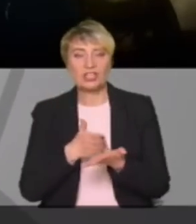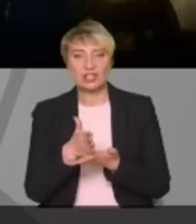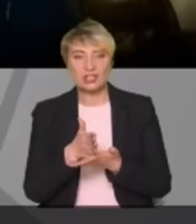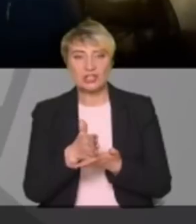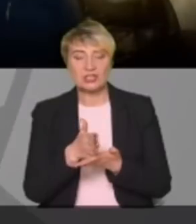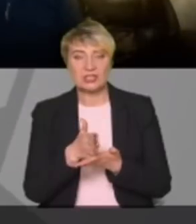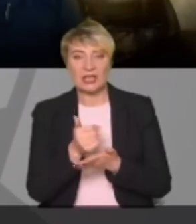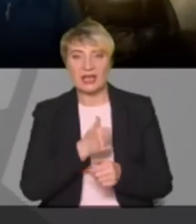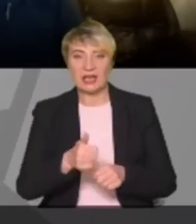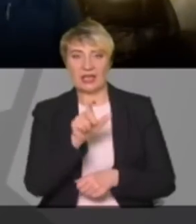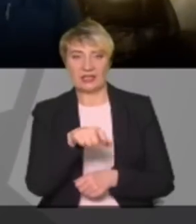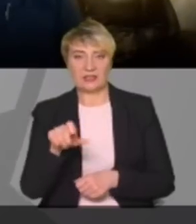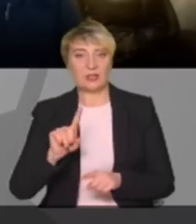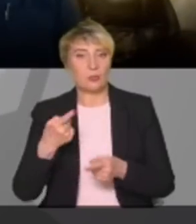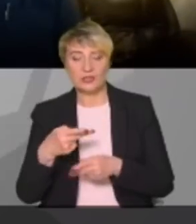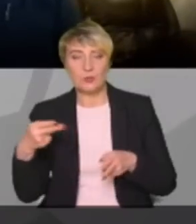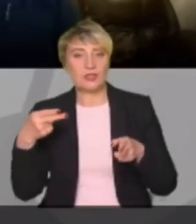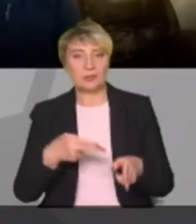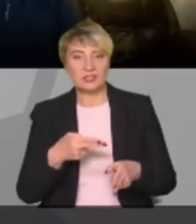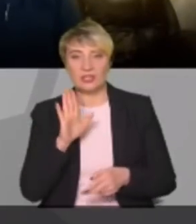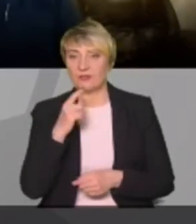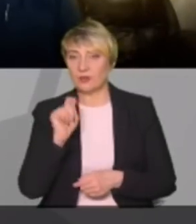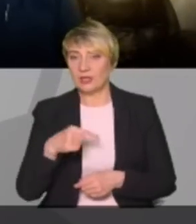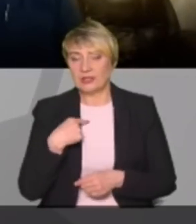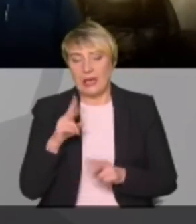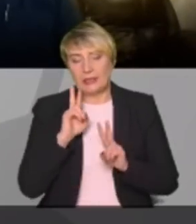Почему Макрон не приезжает в Украину, я не знаю.